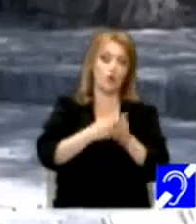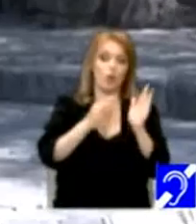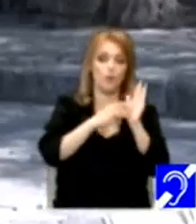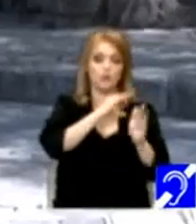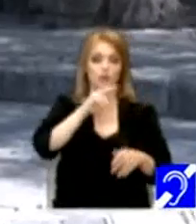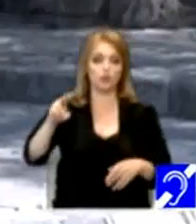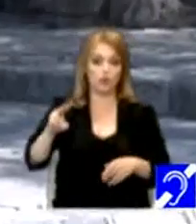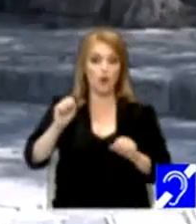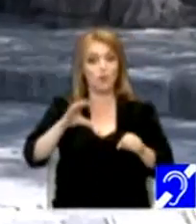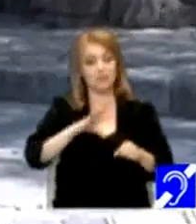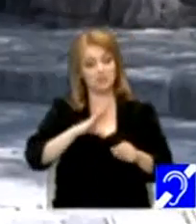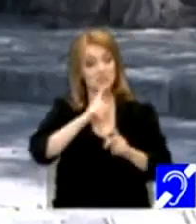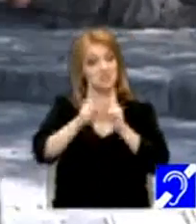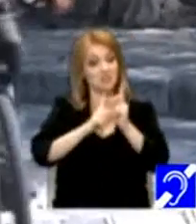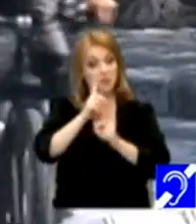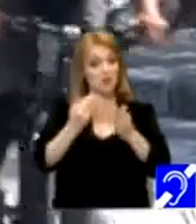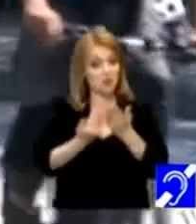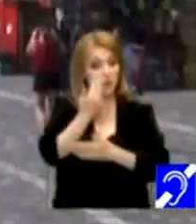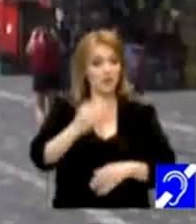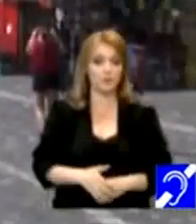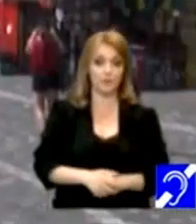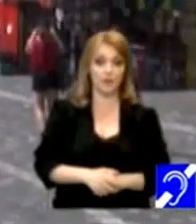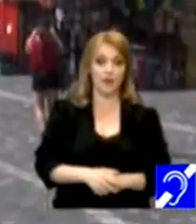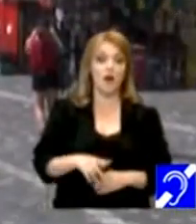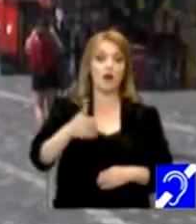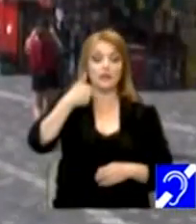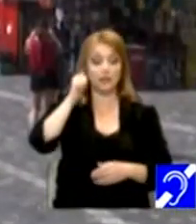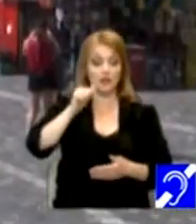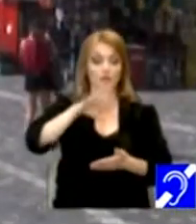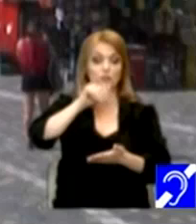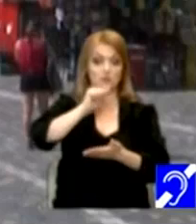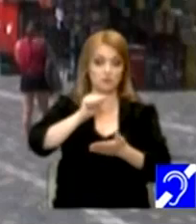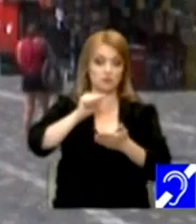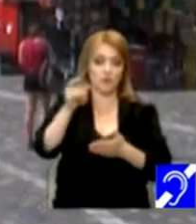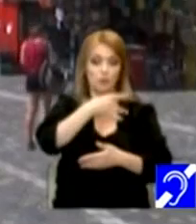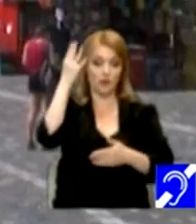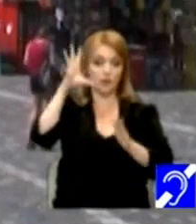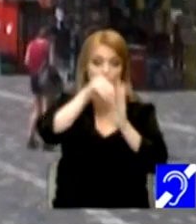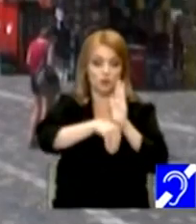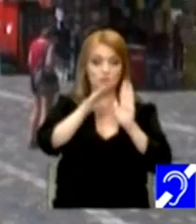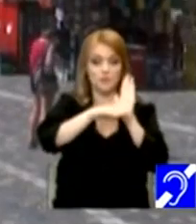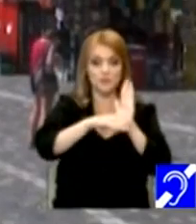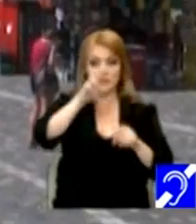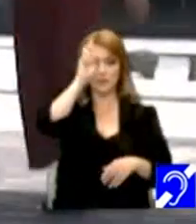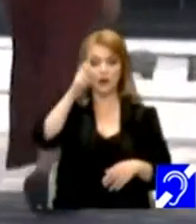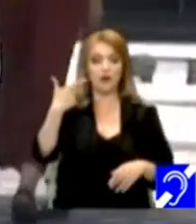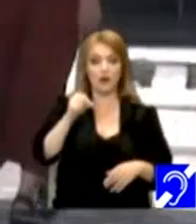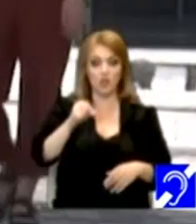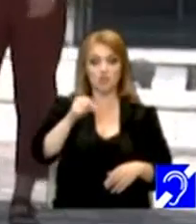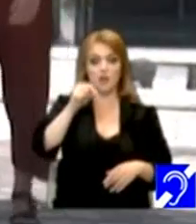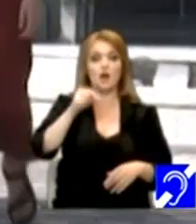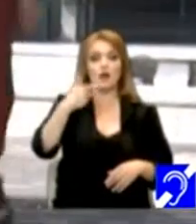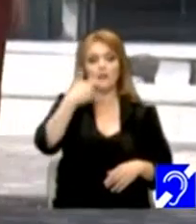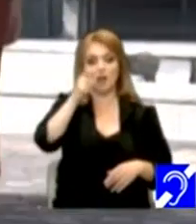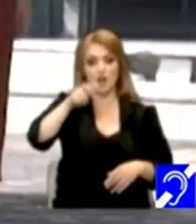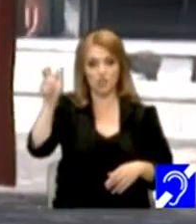iulie, când pot fi operate noi modificări. Ieri, Republica Moldova a fost inclusă pe lista țărilor ai căror cetățeni pot călători